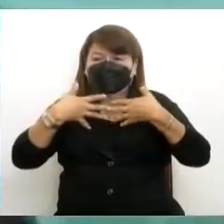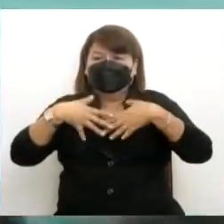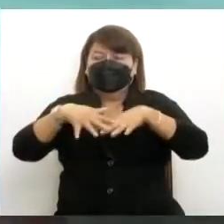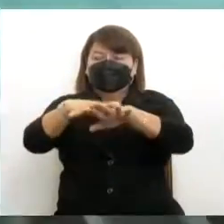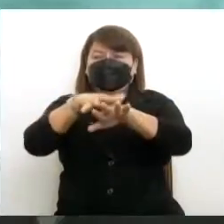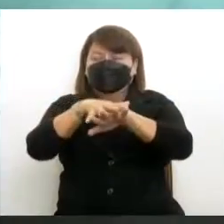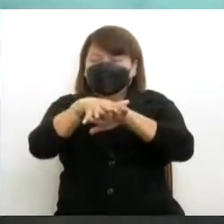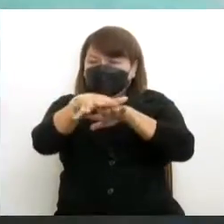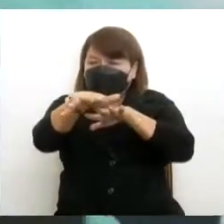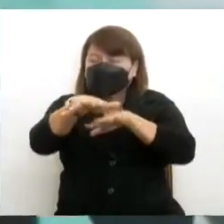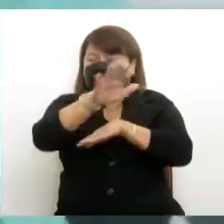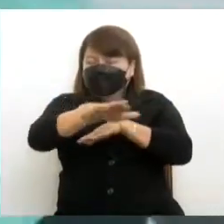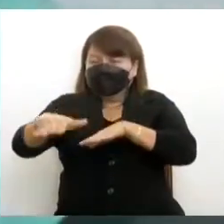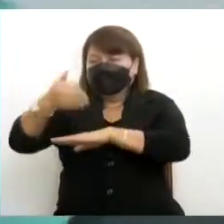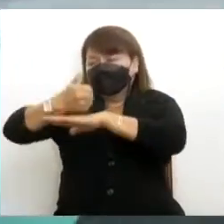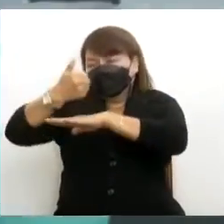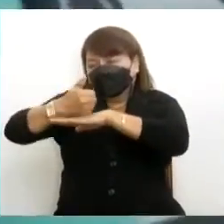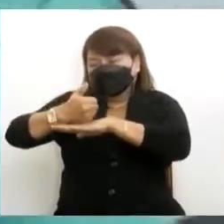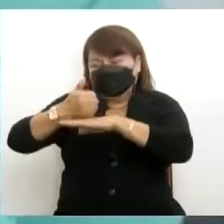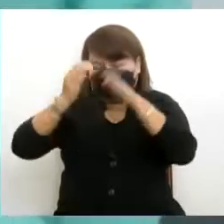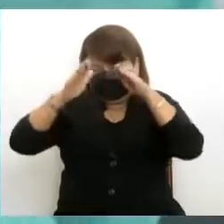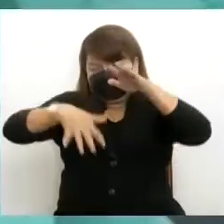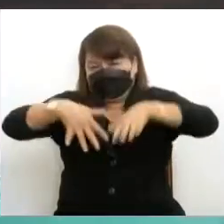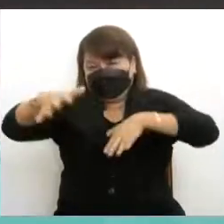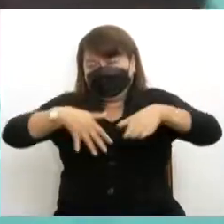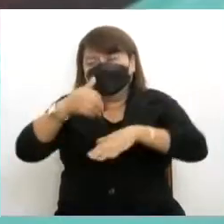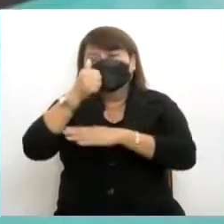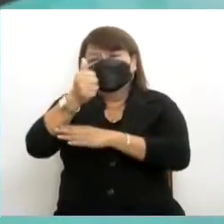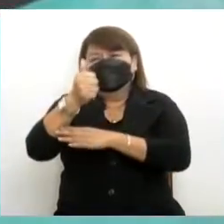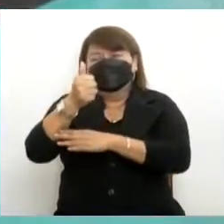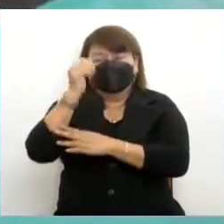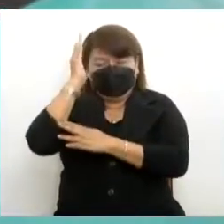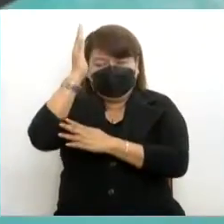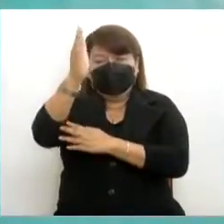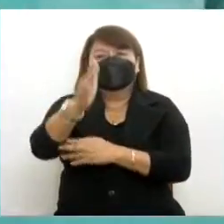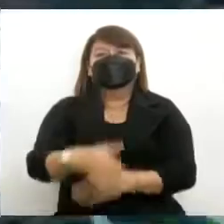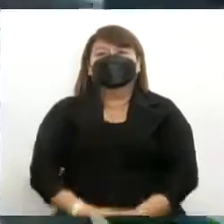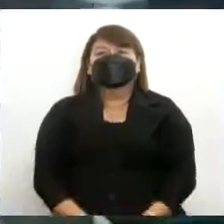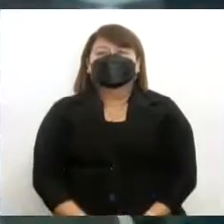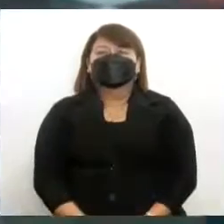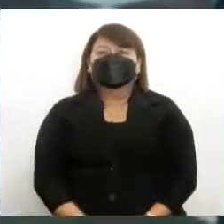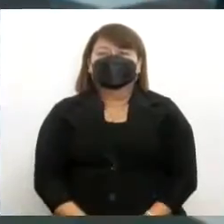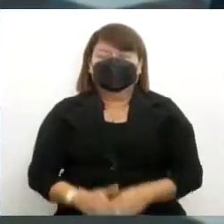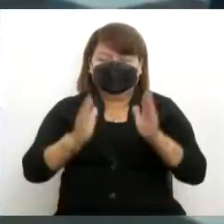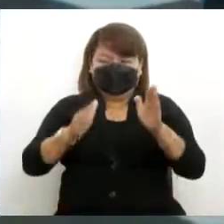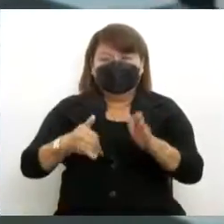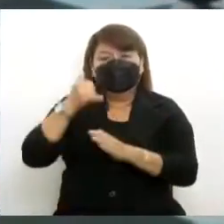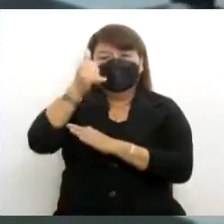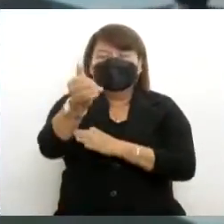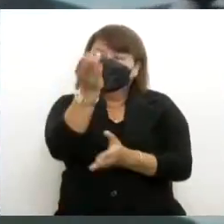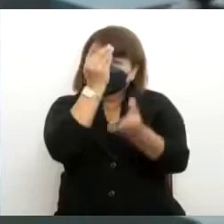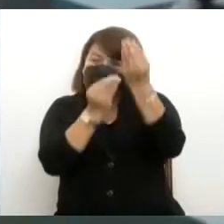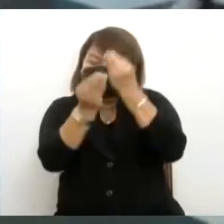ให้เป็นพลเมืองที่มีคุณภาพและมีศักยภาพต่อไปในอนาคตผู้เข้ารับการอบรมในครั้